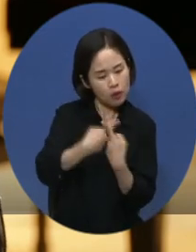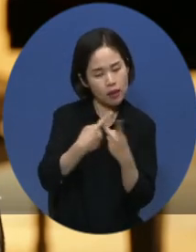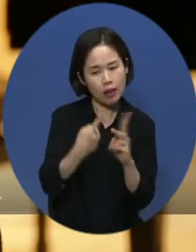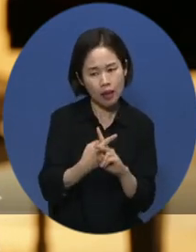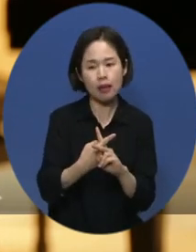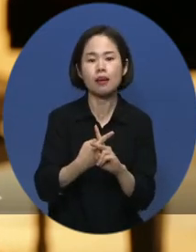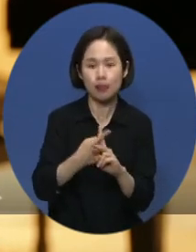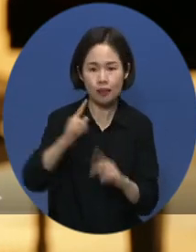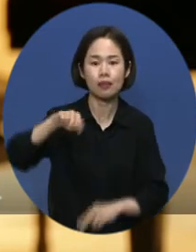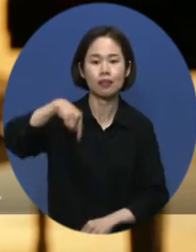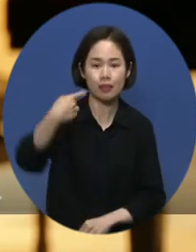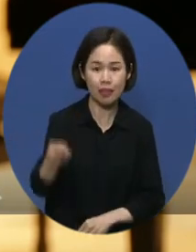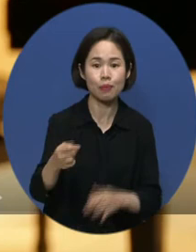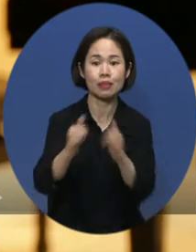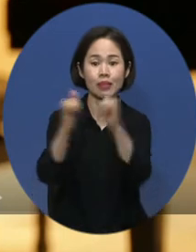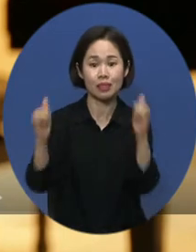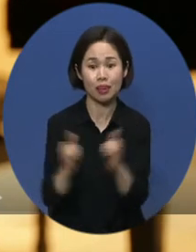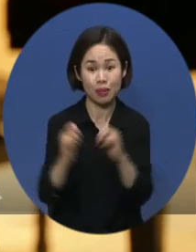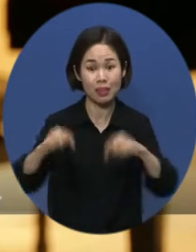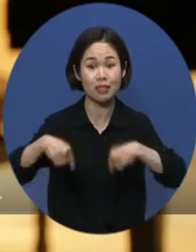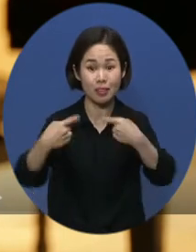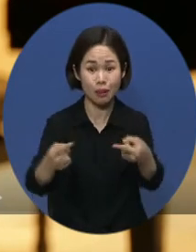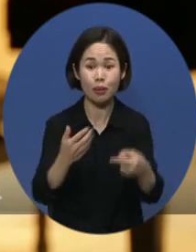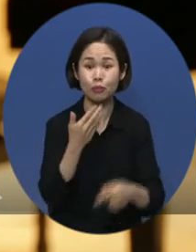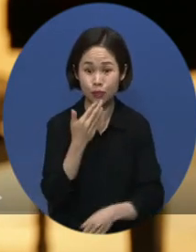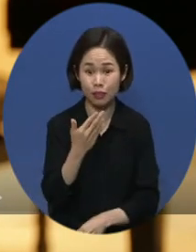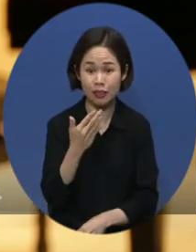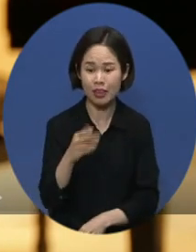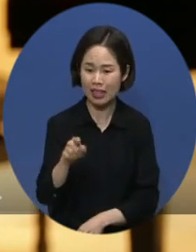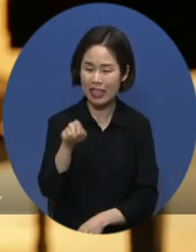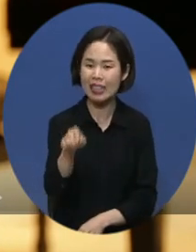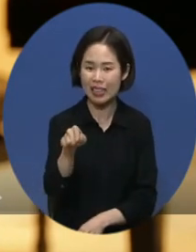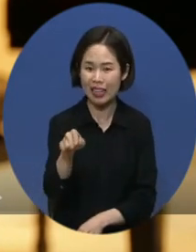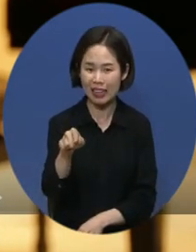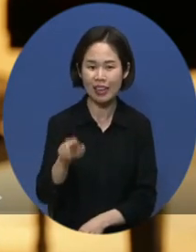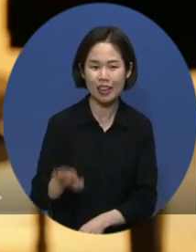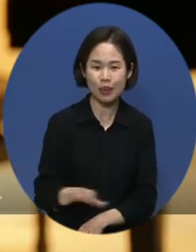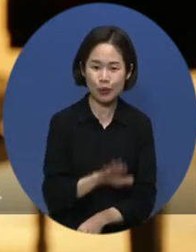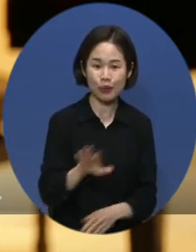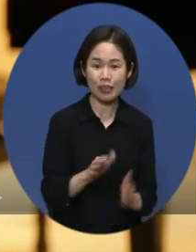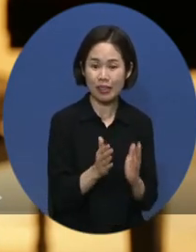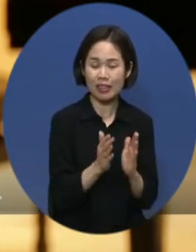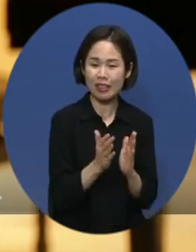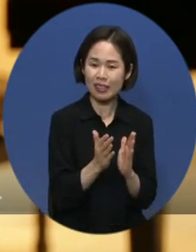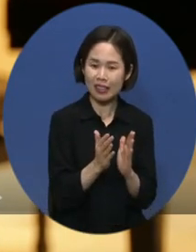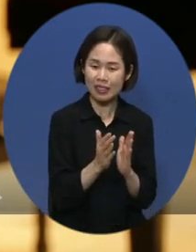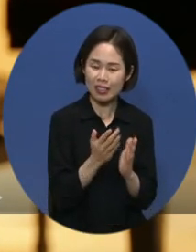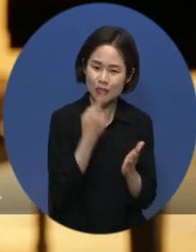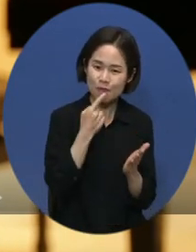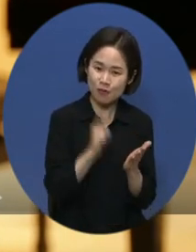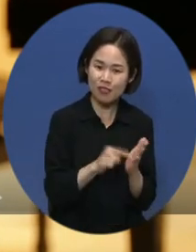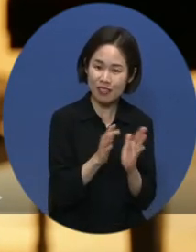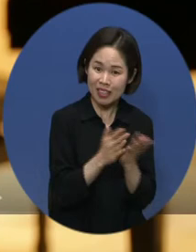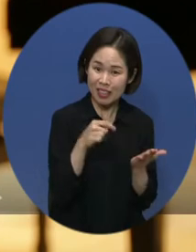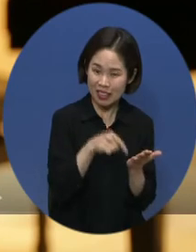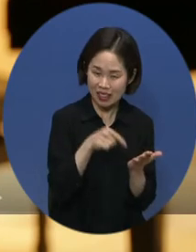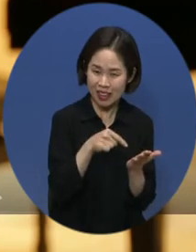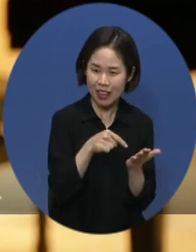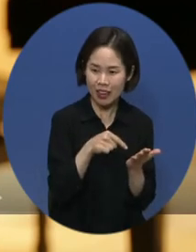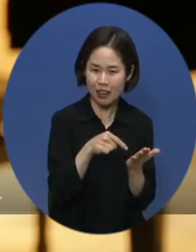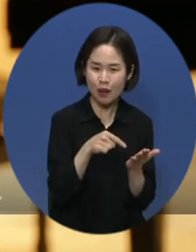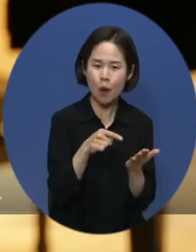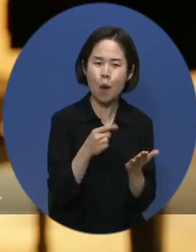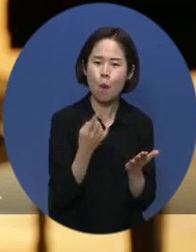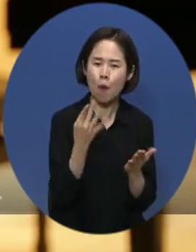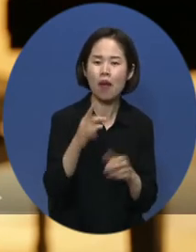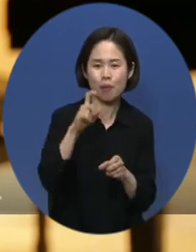이들이 사회에 참여할 수 있도록 하는 것, 그것이 이제 이 읽기 쉬운 자료의 본질이거든요. 그래서 그런 의미로 이렇게 해석하면